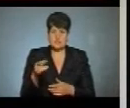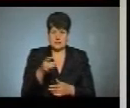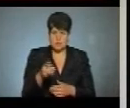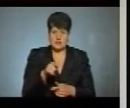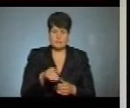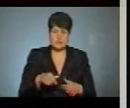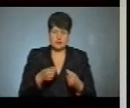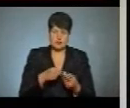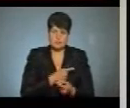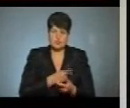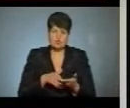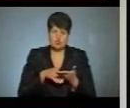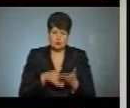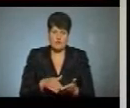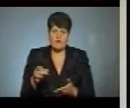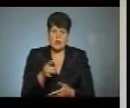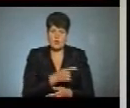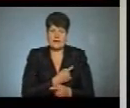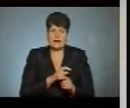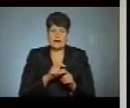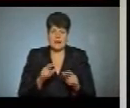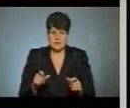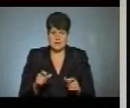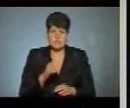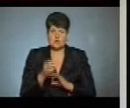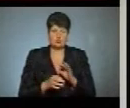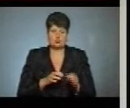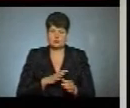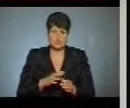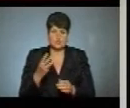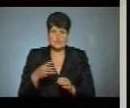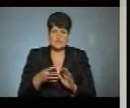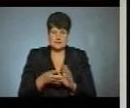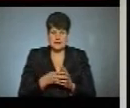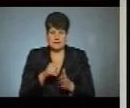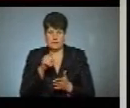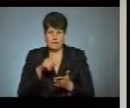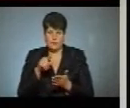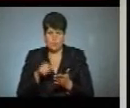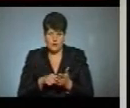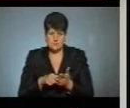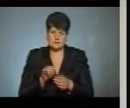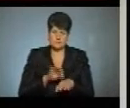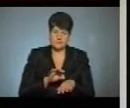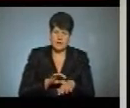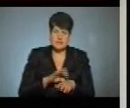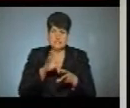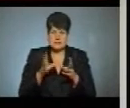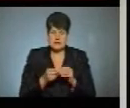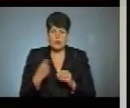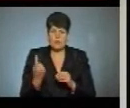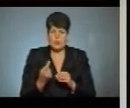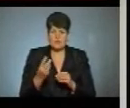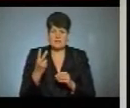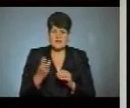Їм надають медичну допомогу в районних лікарнях. За добу було 39 підозр на COVID-19. Загалом в області